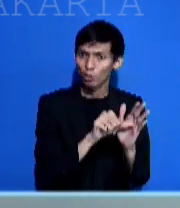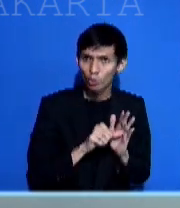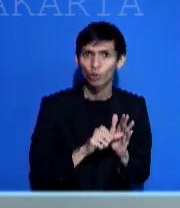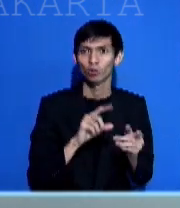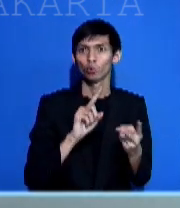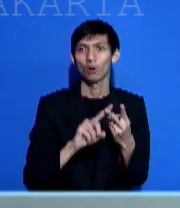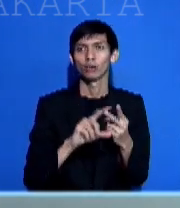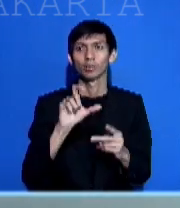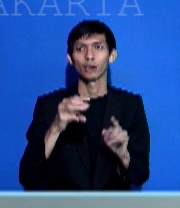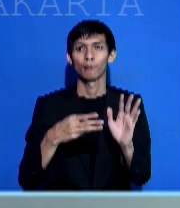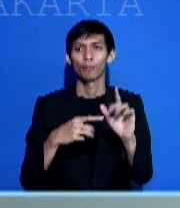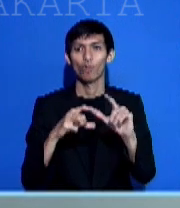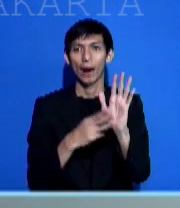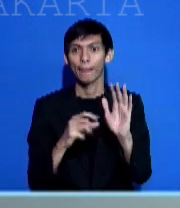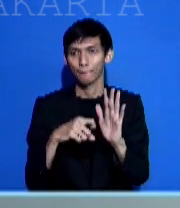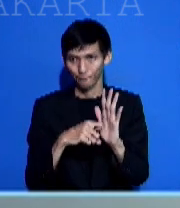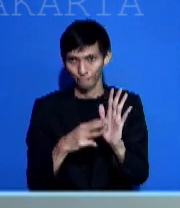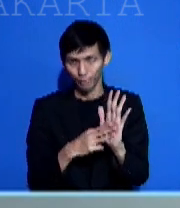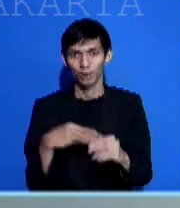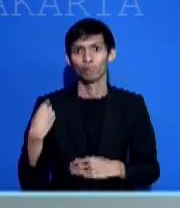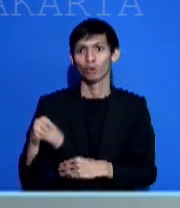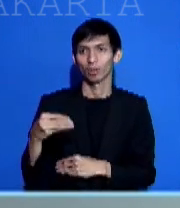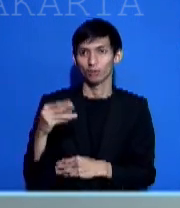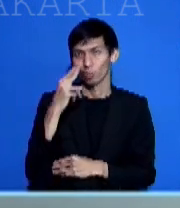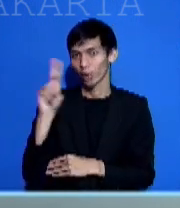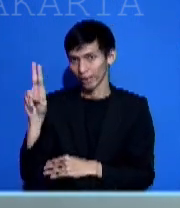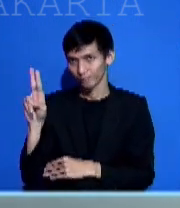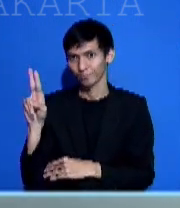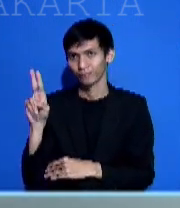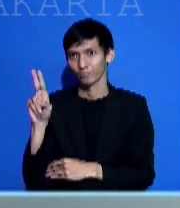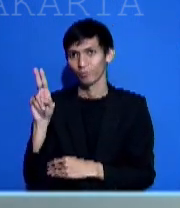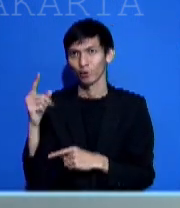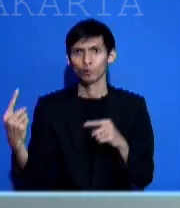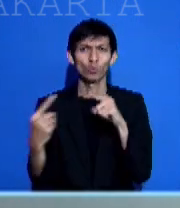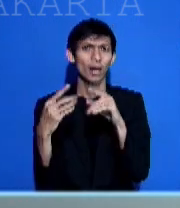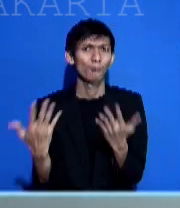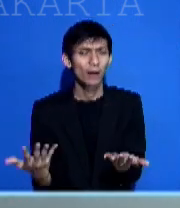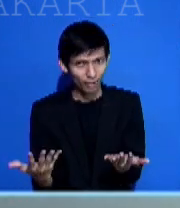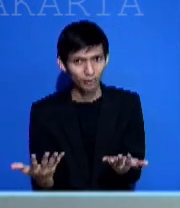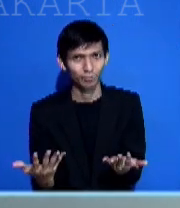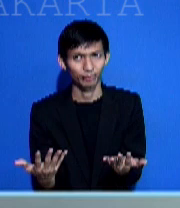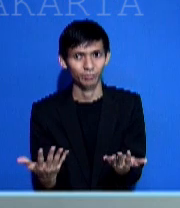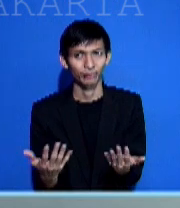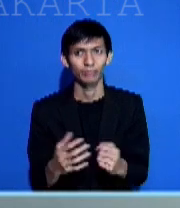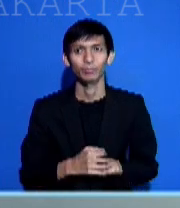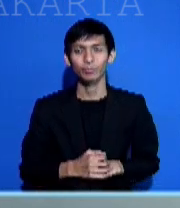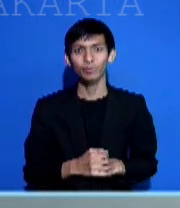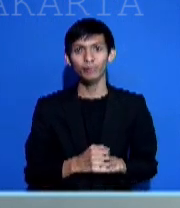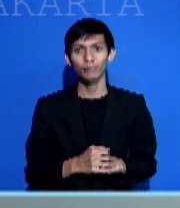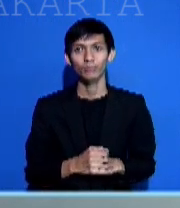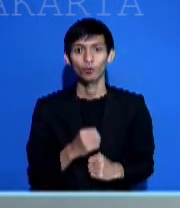yang belum bisa ekspor. Tujuannya adalah untuk agar pelaku usaha